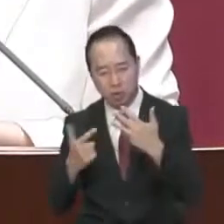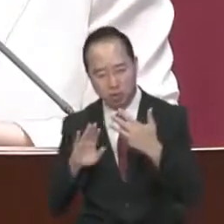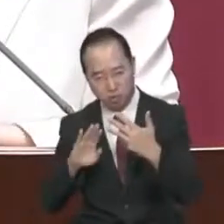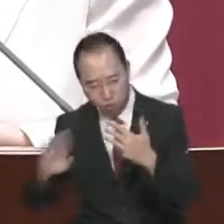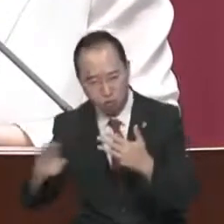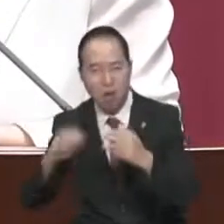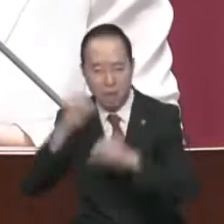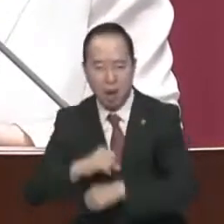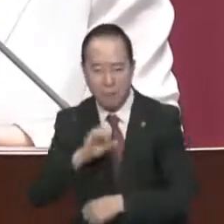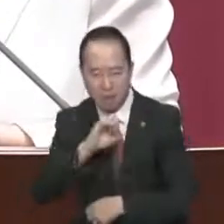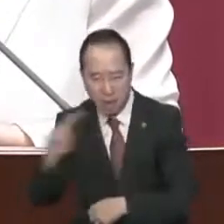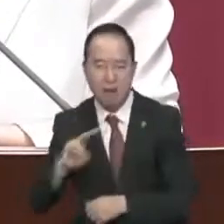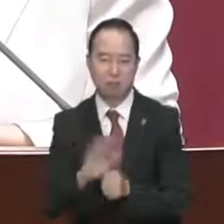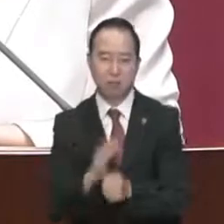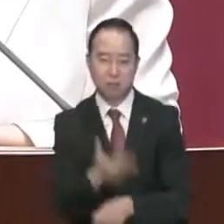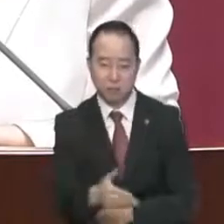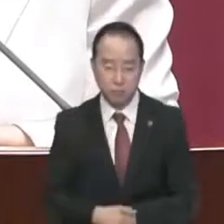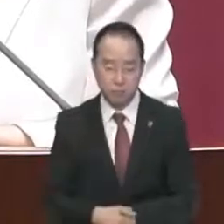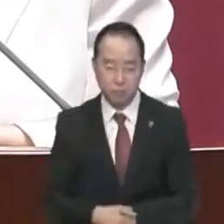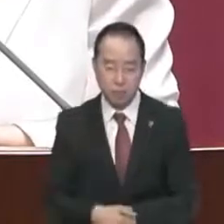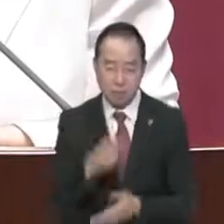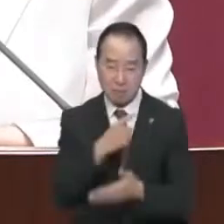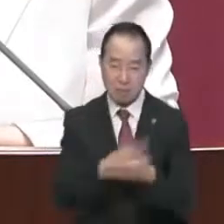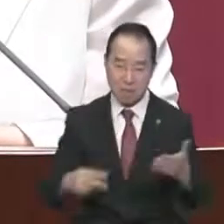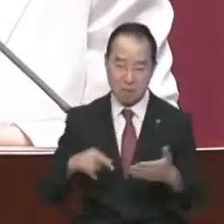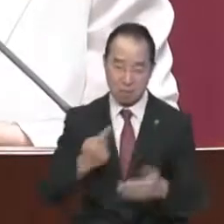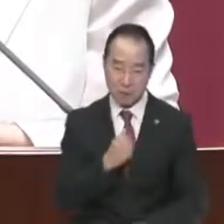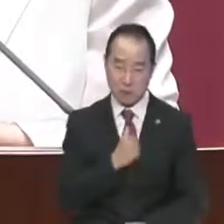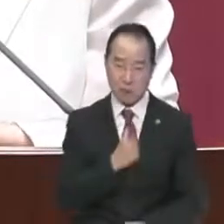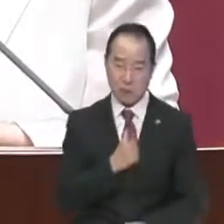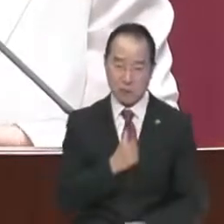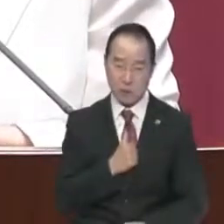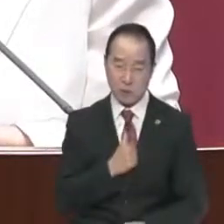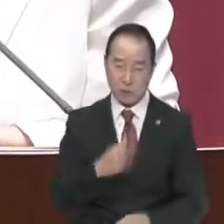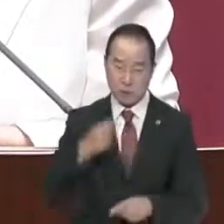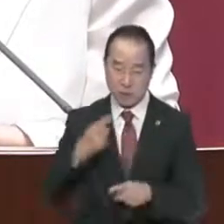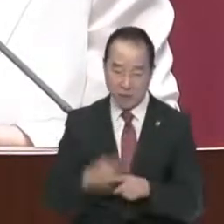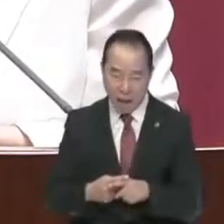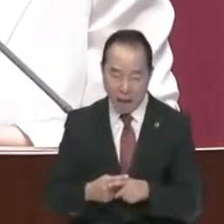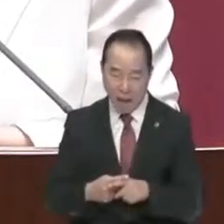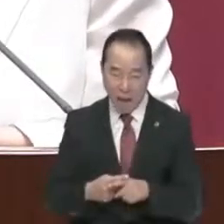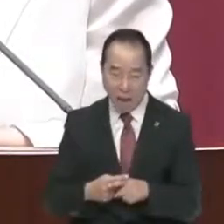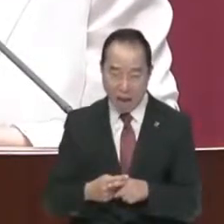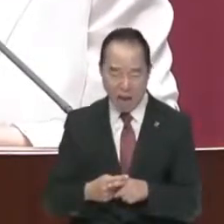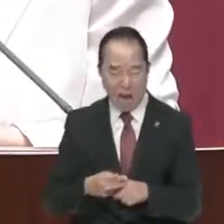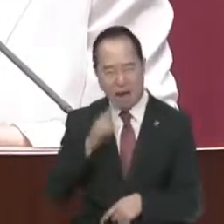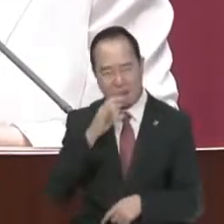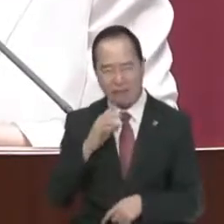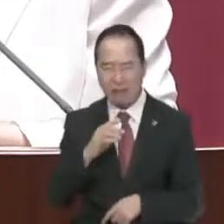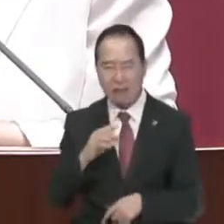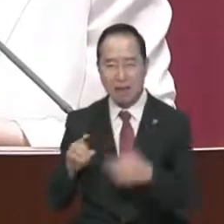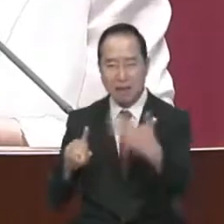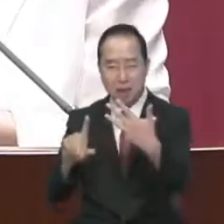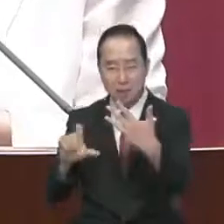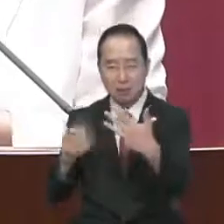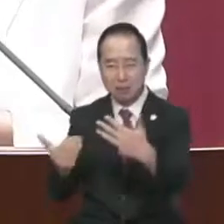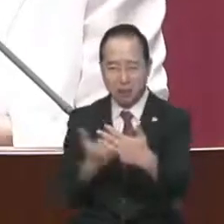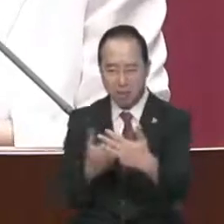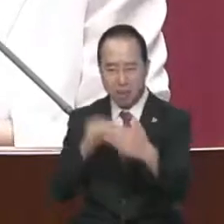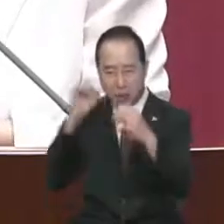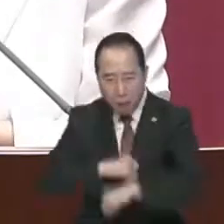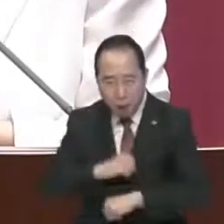피해도 버티고 또 버티다가 폐업한 자영업자가 배제된다면 정말 피눈물 날 것 같습니다.